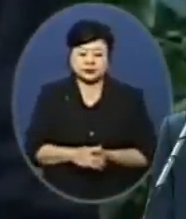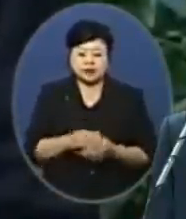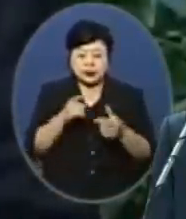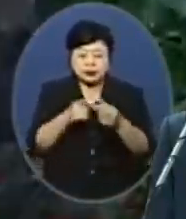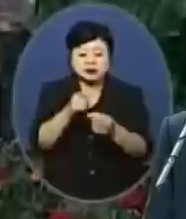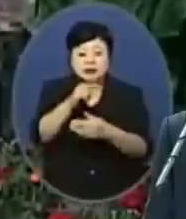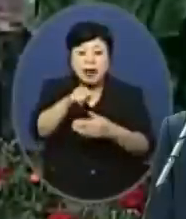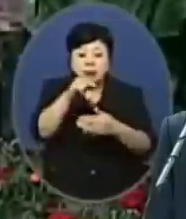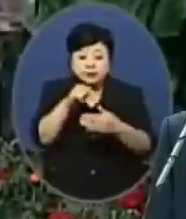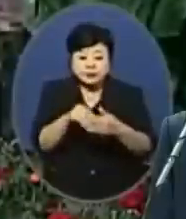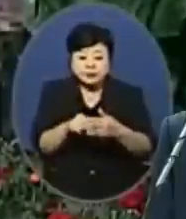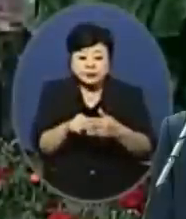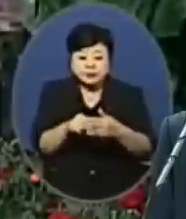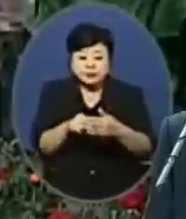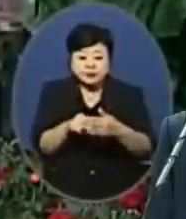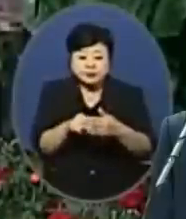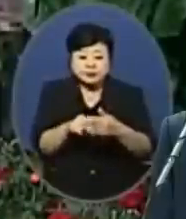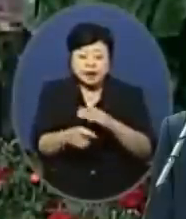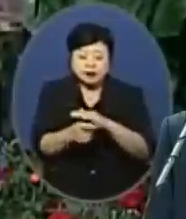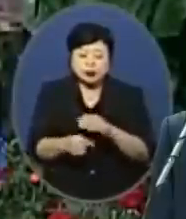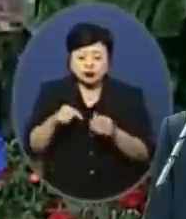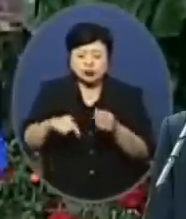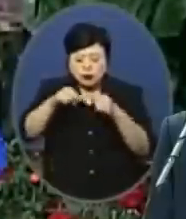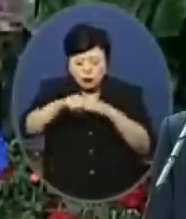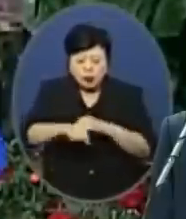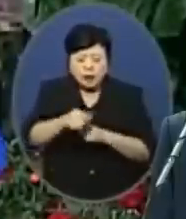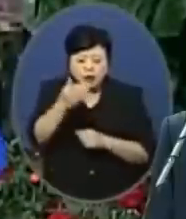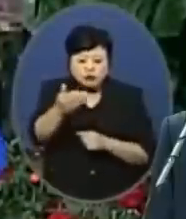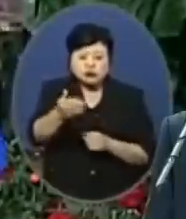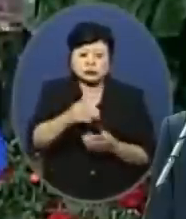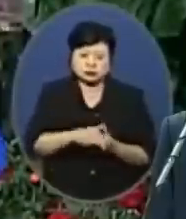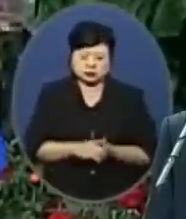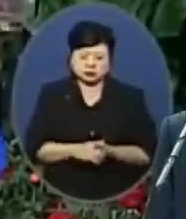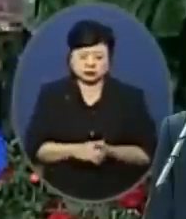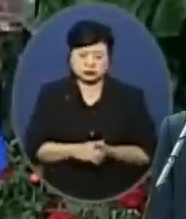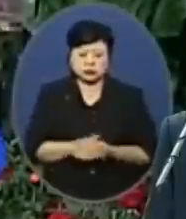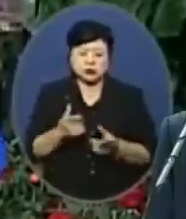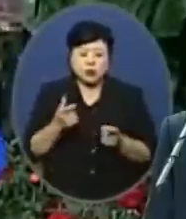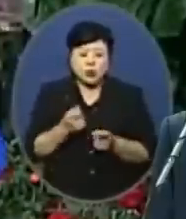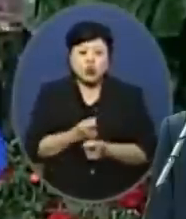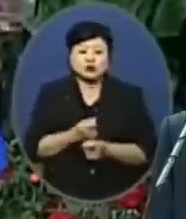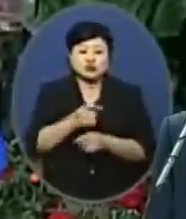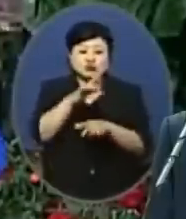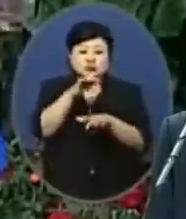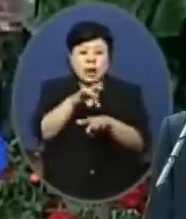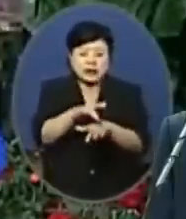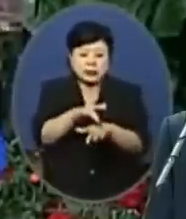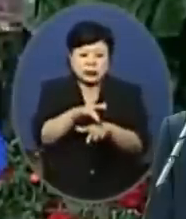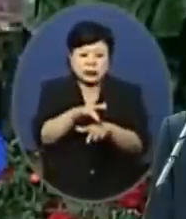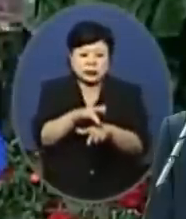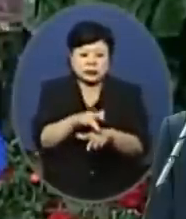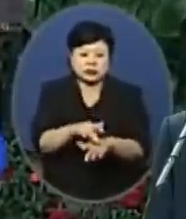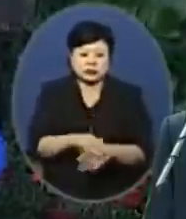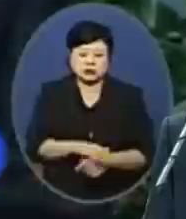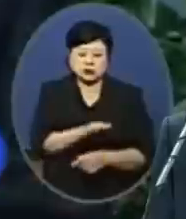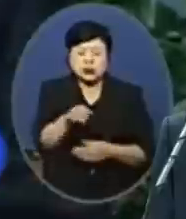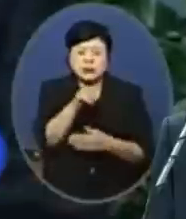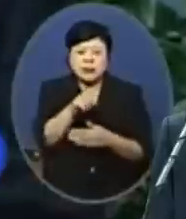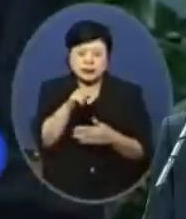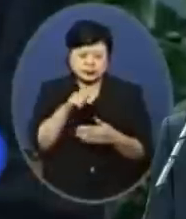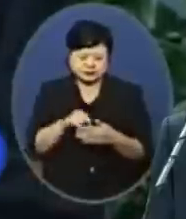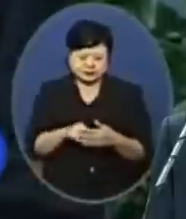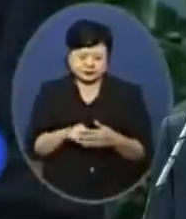첫째로 마음은 도둑질하고 죽이고 멸망시키는 것이 원수 마귀인 것입니다. 마귀는 언제나 우리